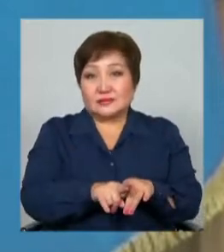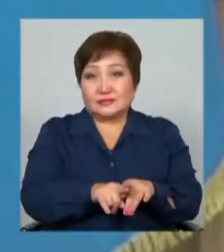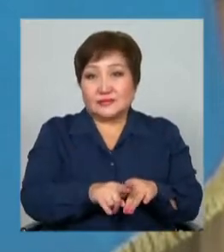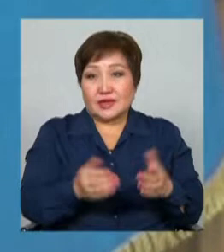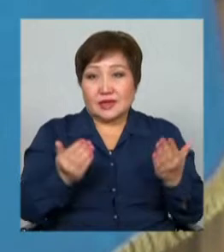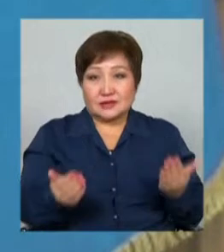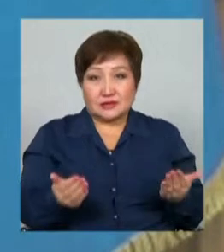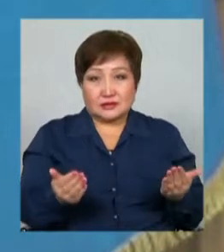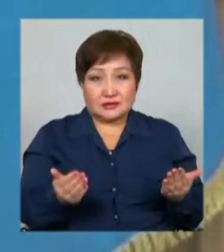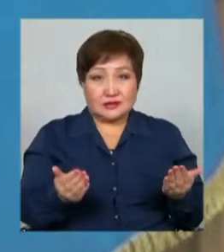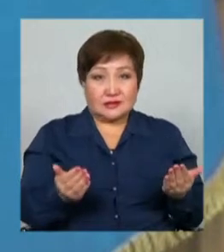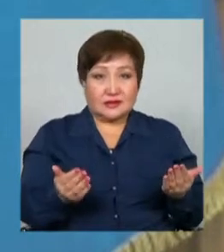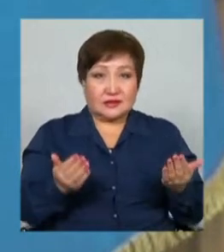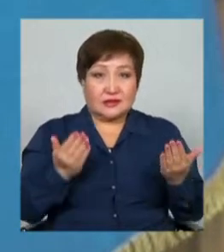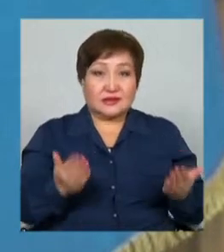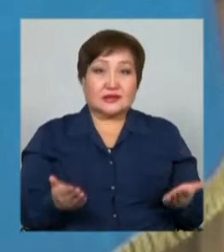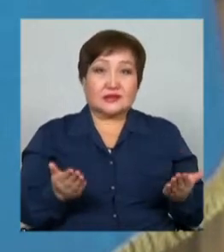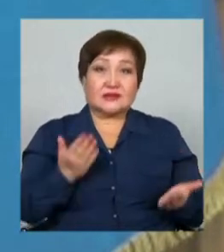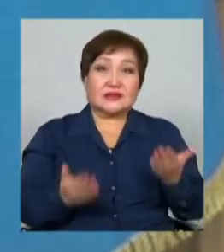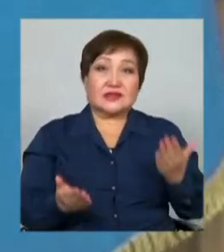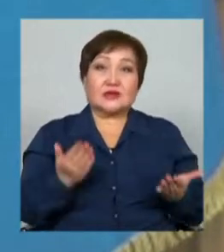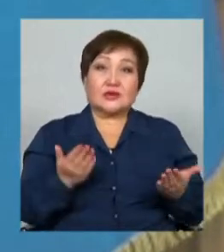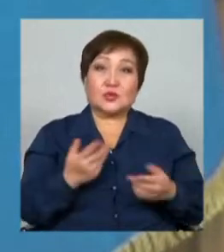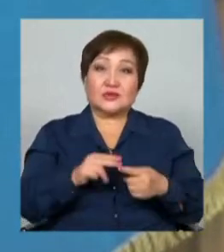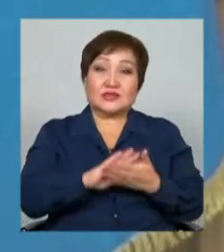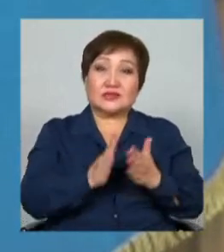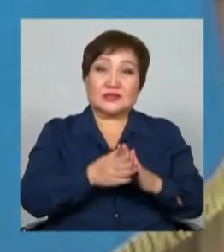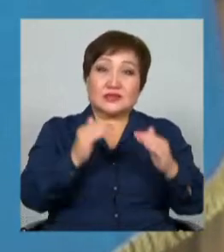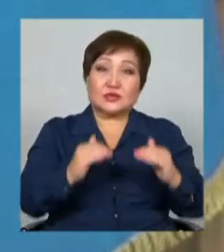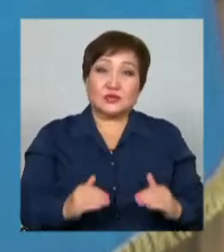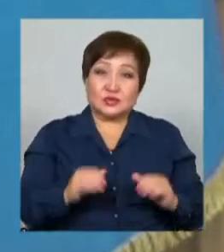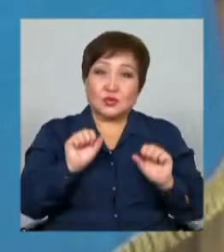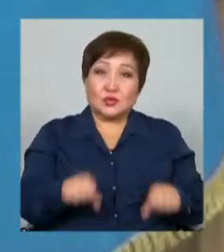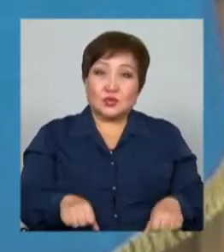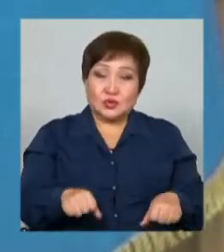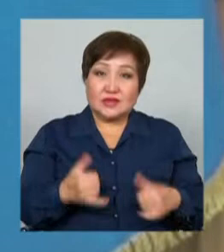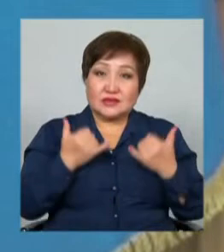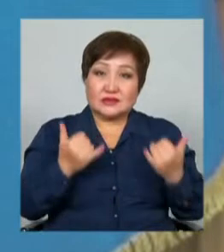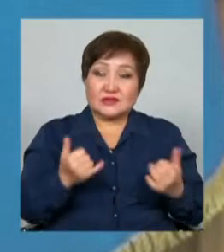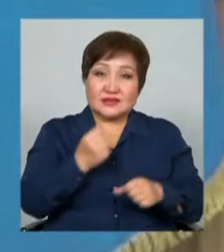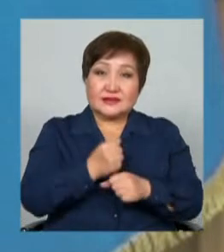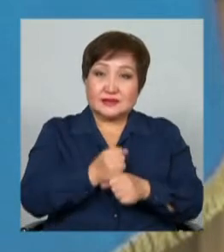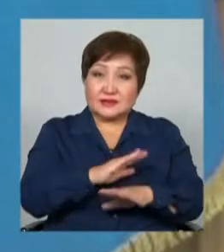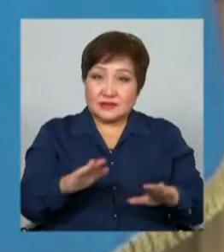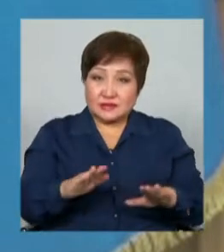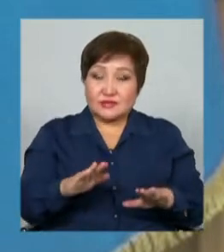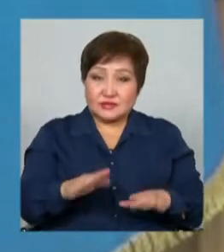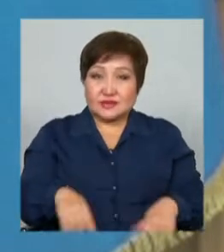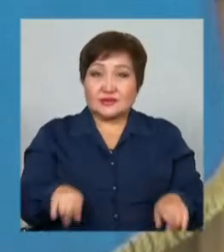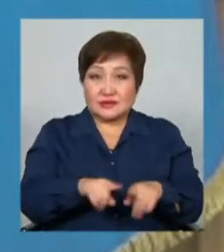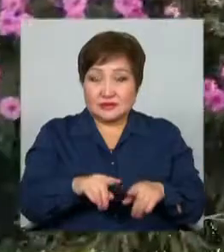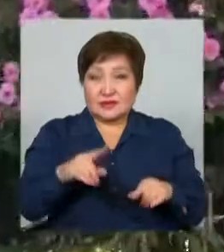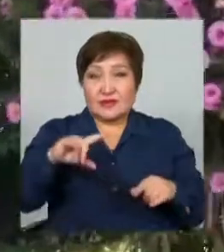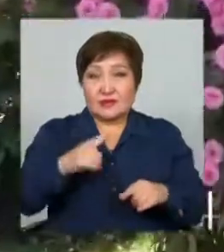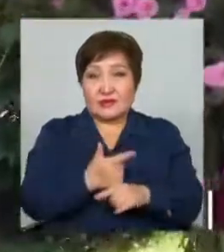қазір егерде осы жағдайды одан да төмен түсіруге мүмкіндік жасамайтын болса, онда әлбетте тағы да бір жаңа толқын